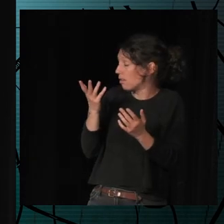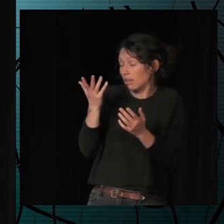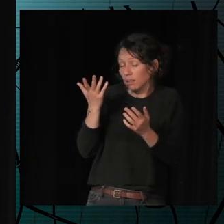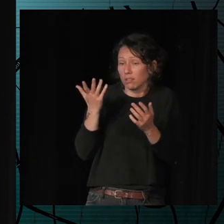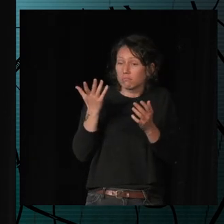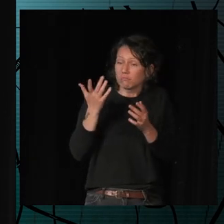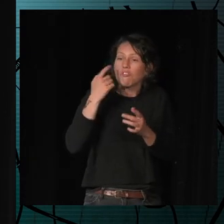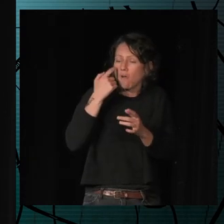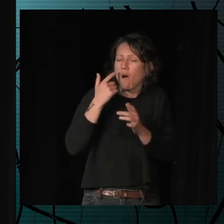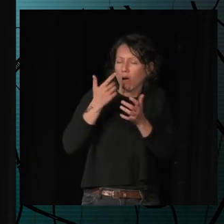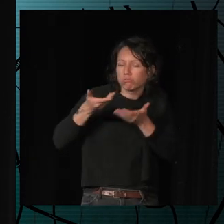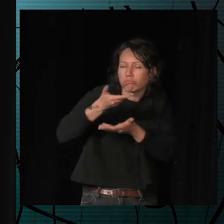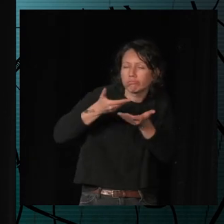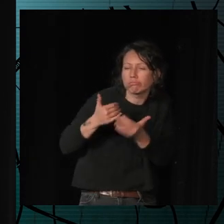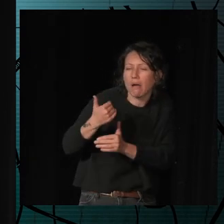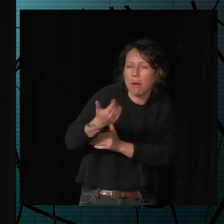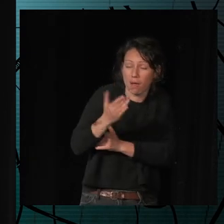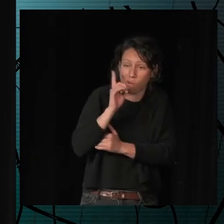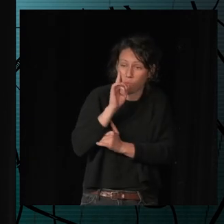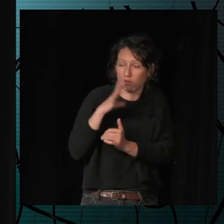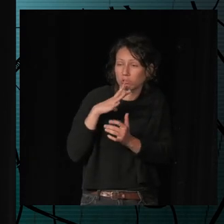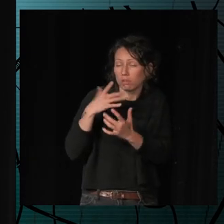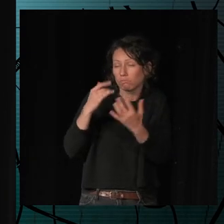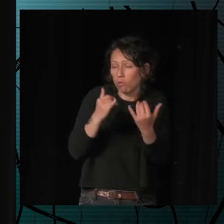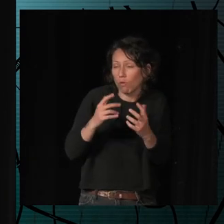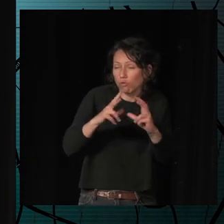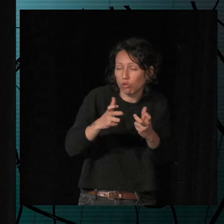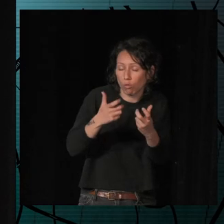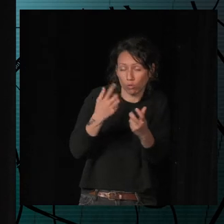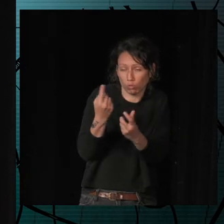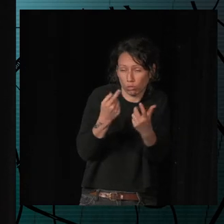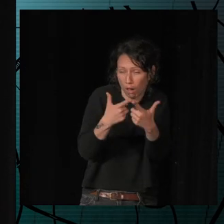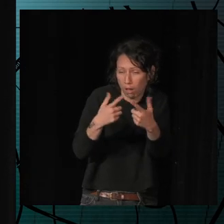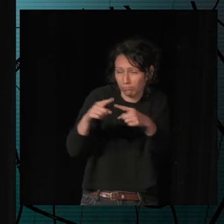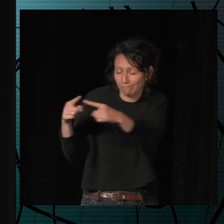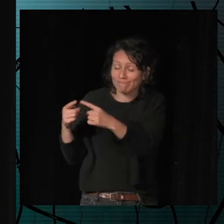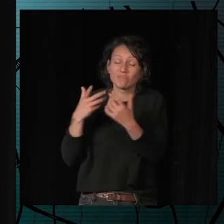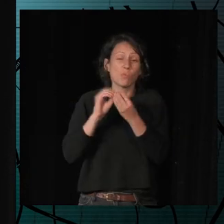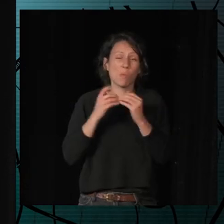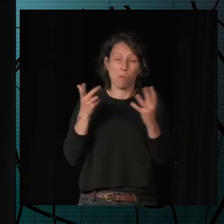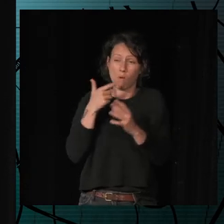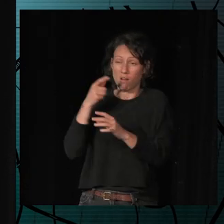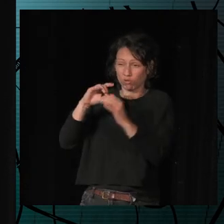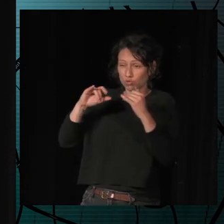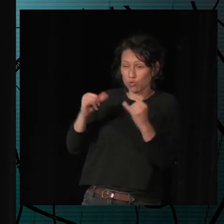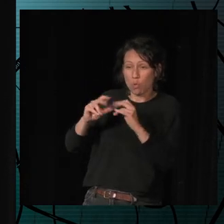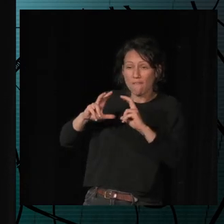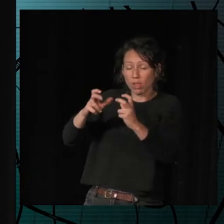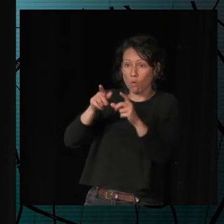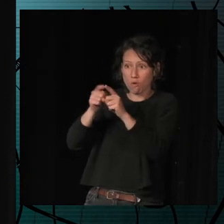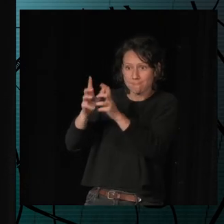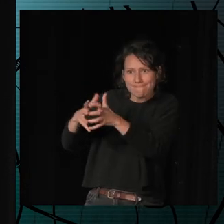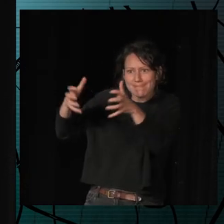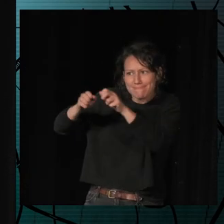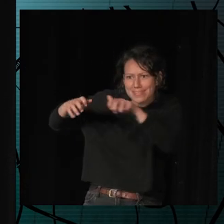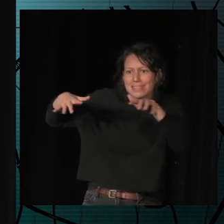vous euh je trouve qu'il y a globalement un problème dans le jeu vidéo triple A c'est qu'il a tendance à afficher et